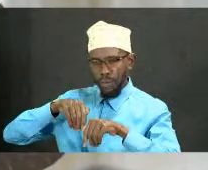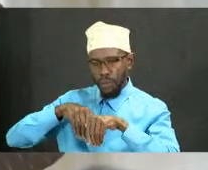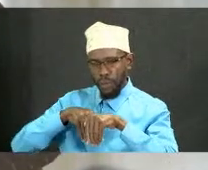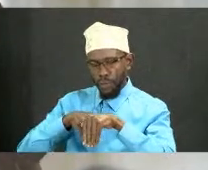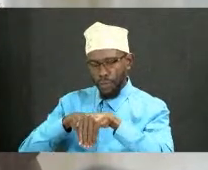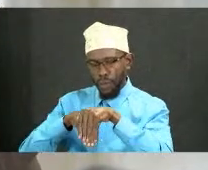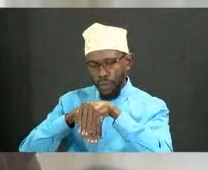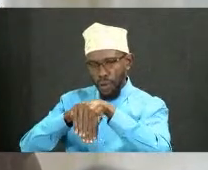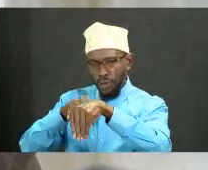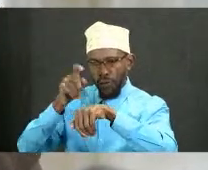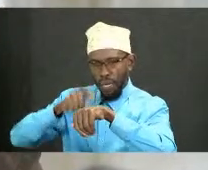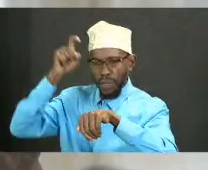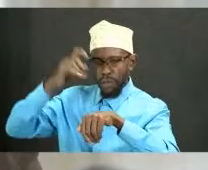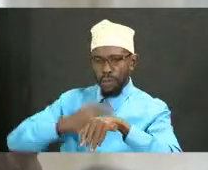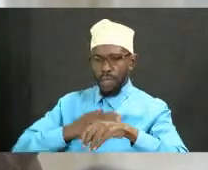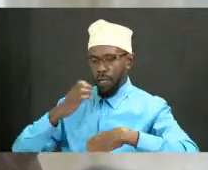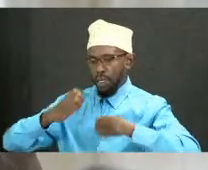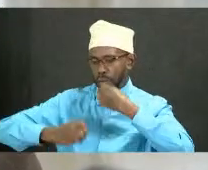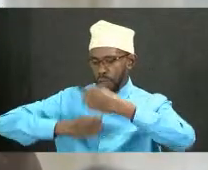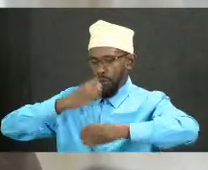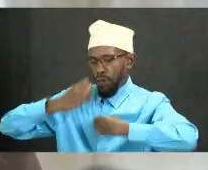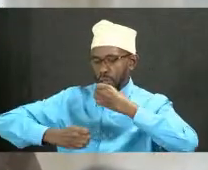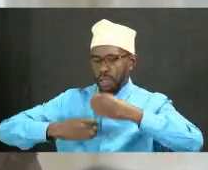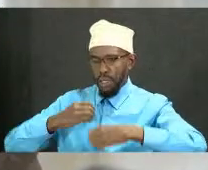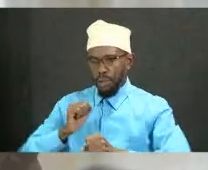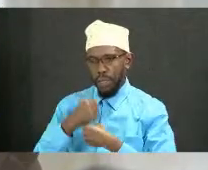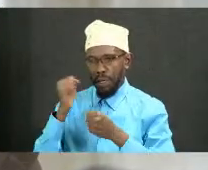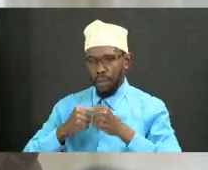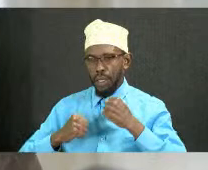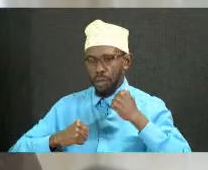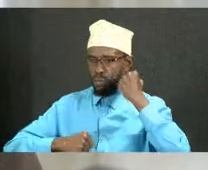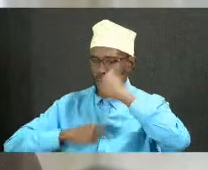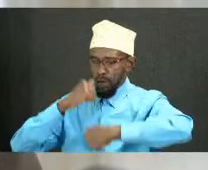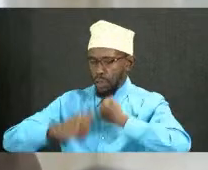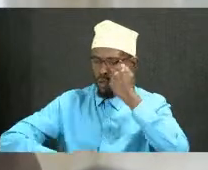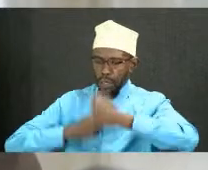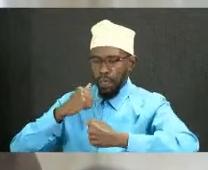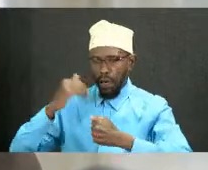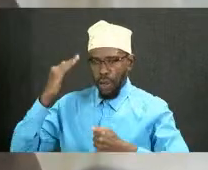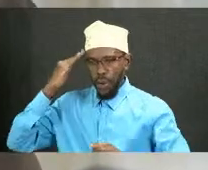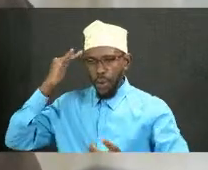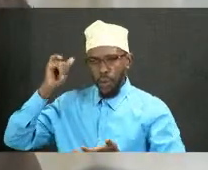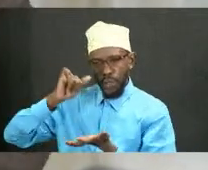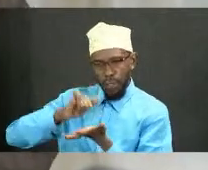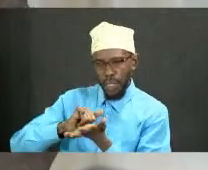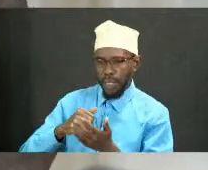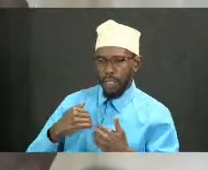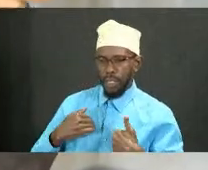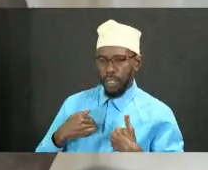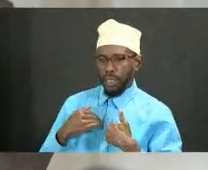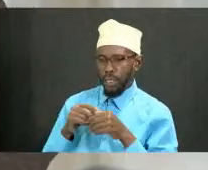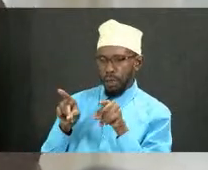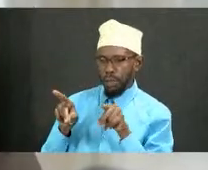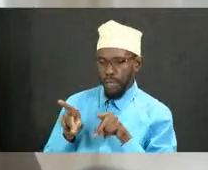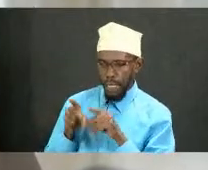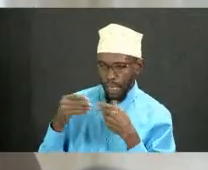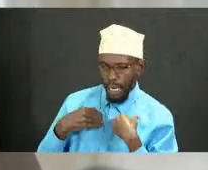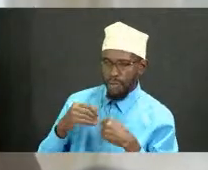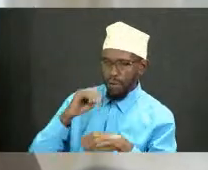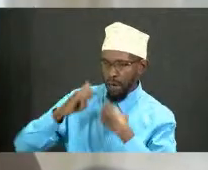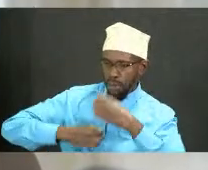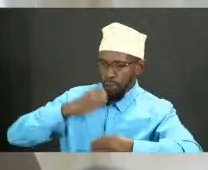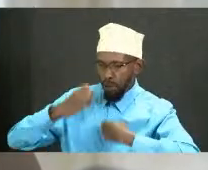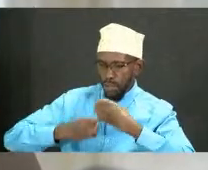nikiambatana nazo zina trigger emotions zangu, zinanifanya niwe na react. So once ushajua kwamba okay, in such situation I